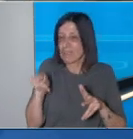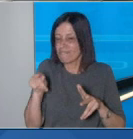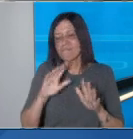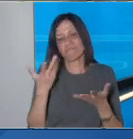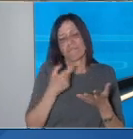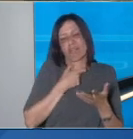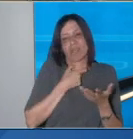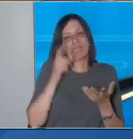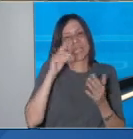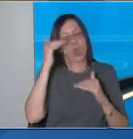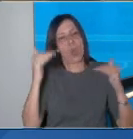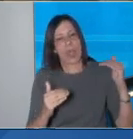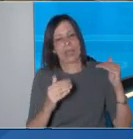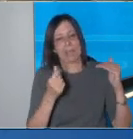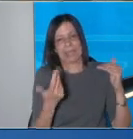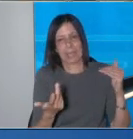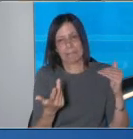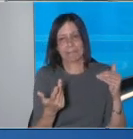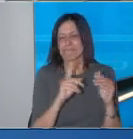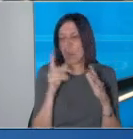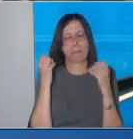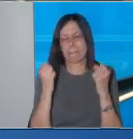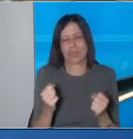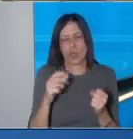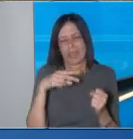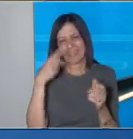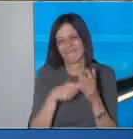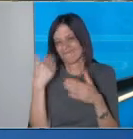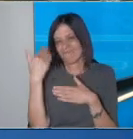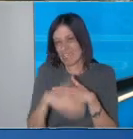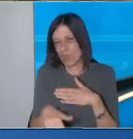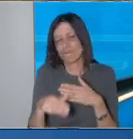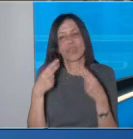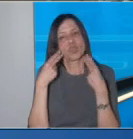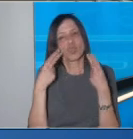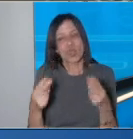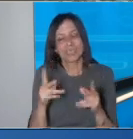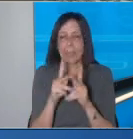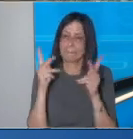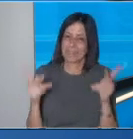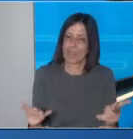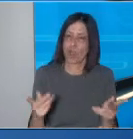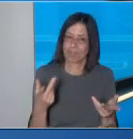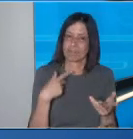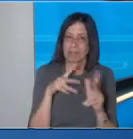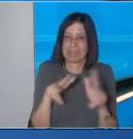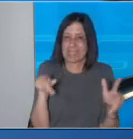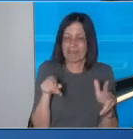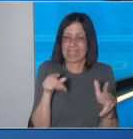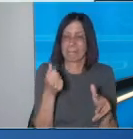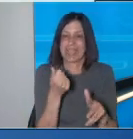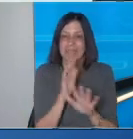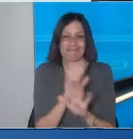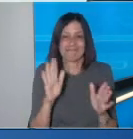ברירה, צריך להוריד את המחירים. לא בטוח שזה יקרה, כי בסוף התוצאה והפתרון המתבקש במצב הזה שהמחירים